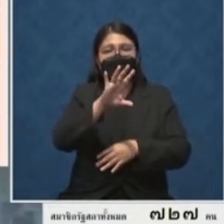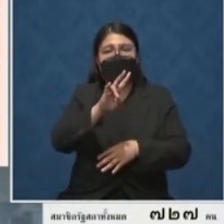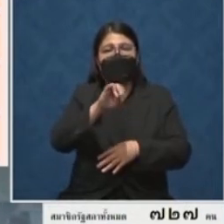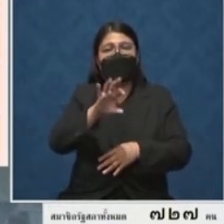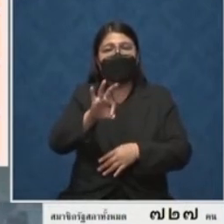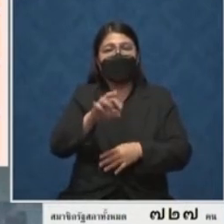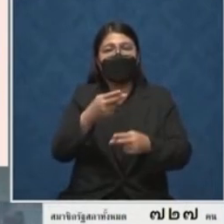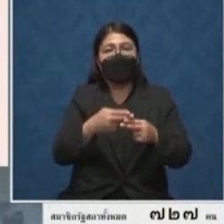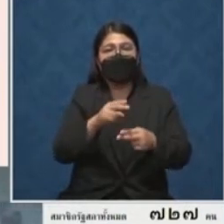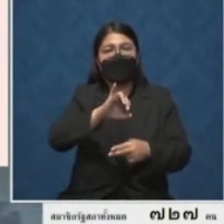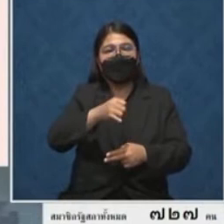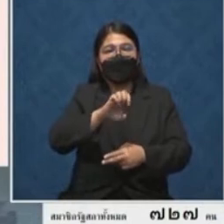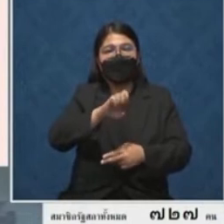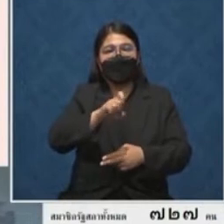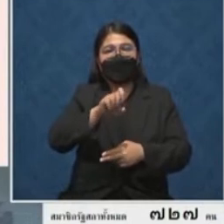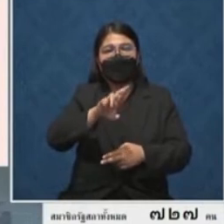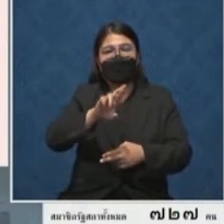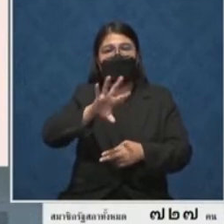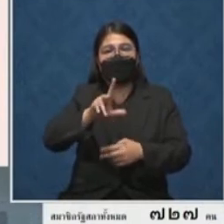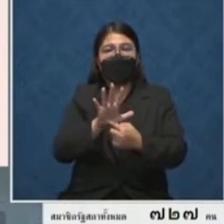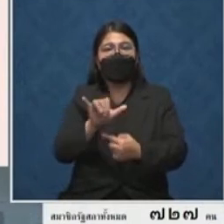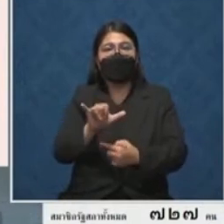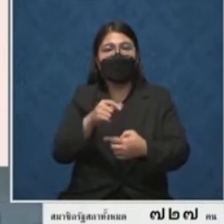รชัยมูลทองร้อย